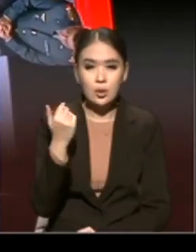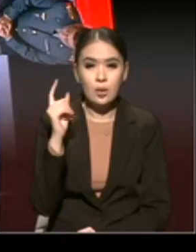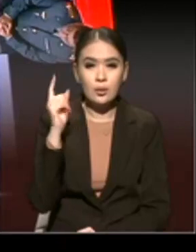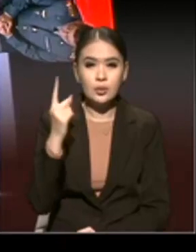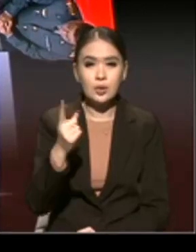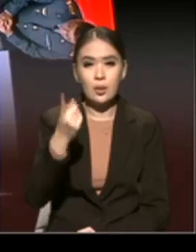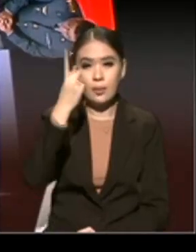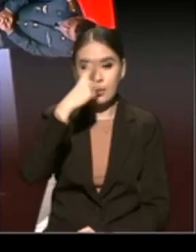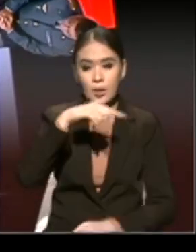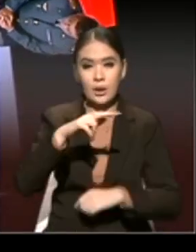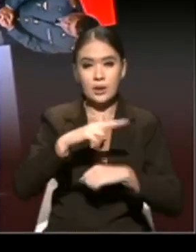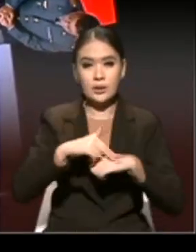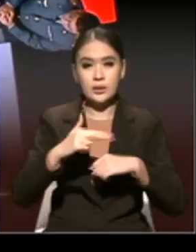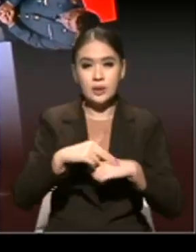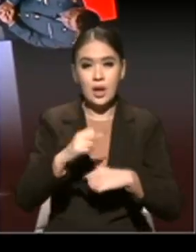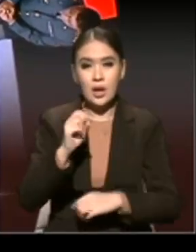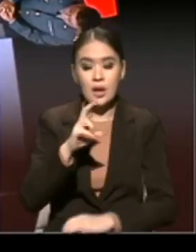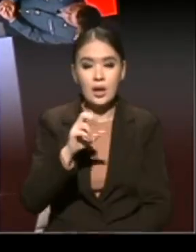Полиция академиясы бар.